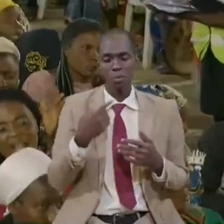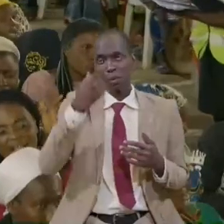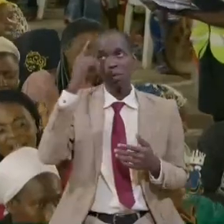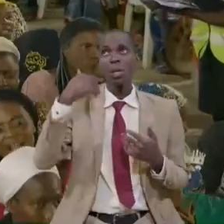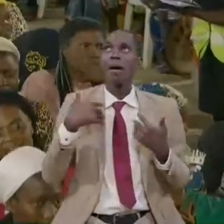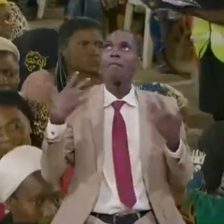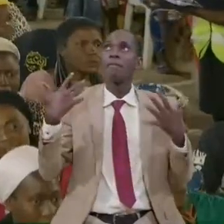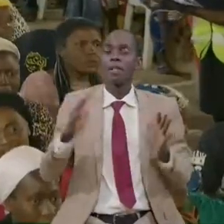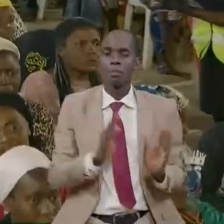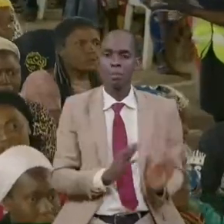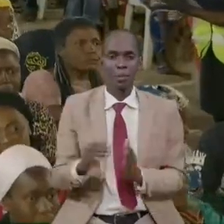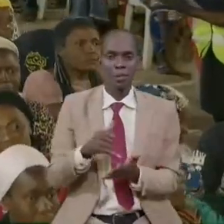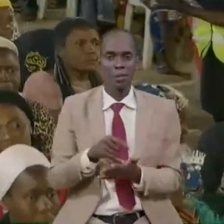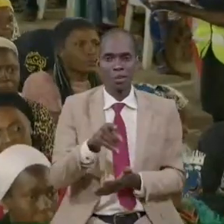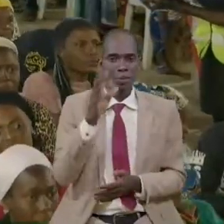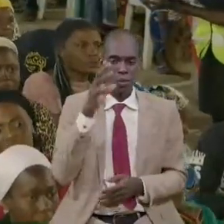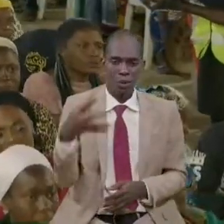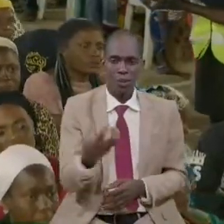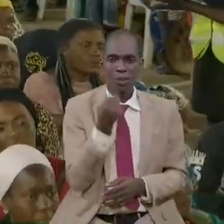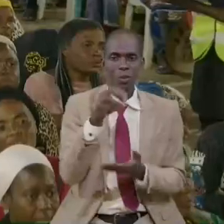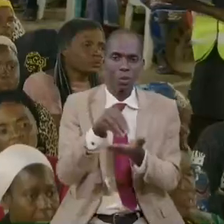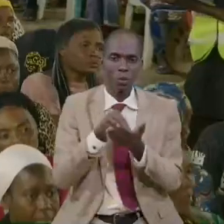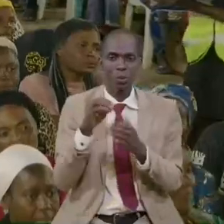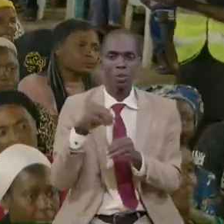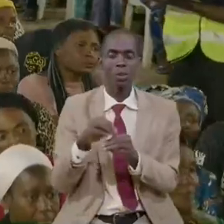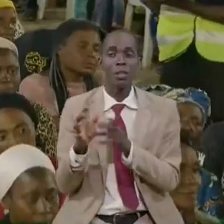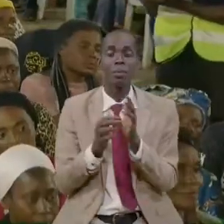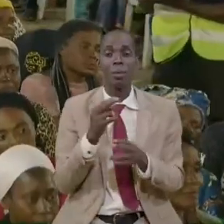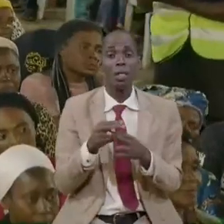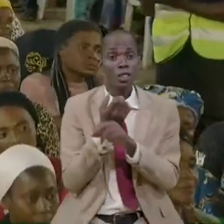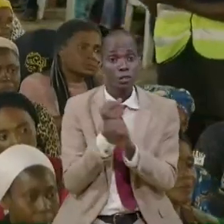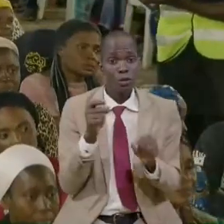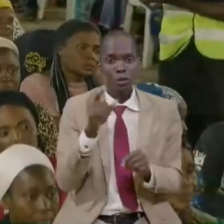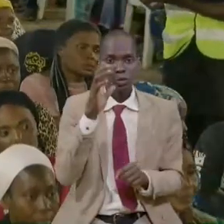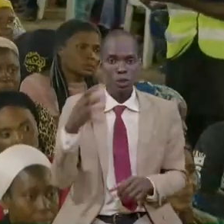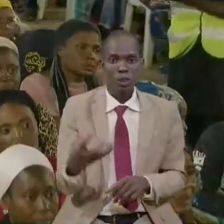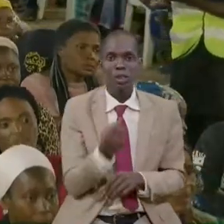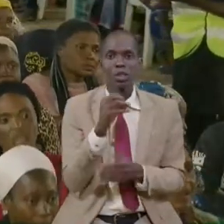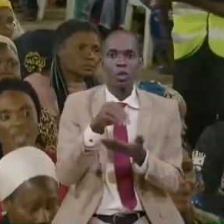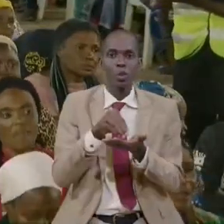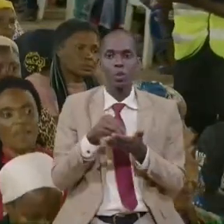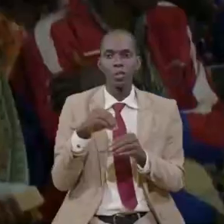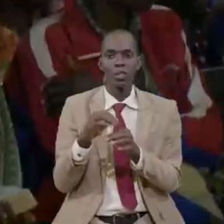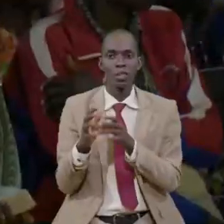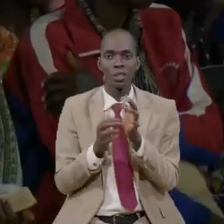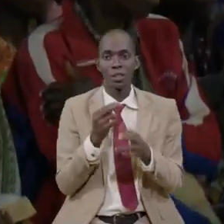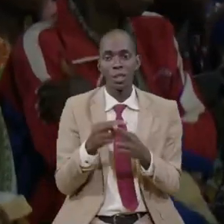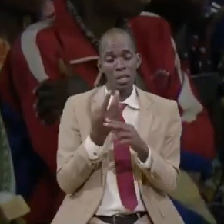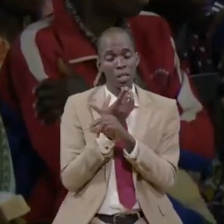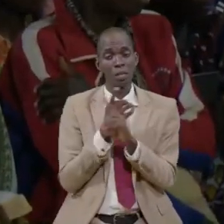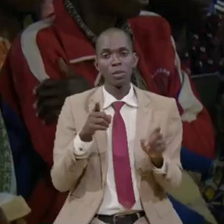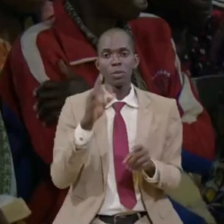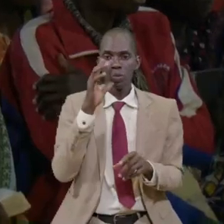prendre la vôtre, le salut, vous allez prendre le vôtre. La délivrance, vous allez prendre la vôtre.